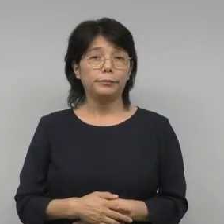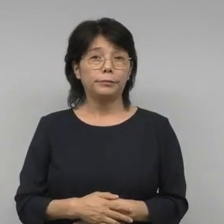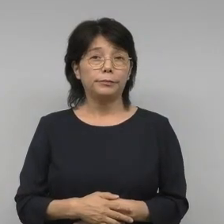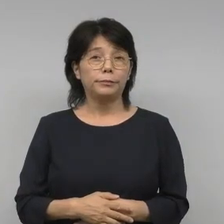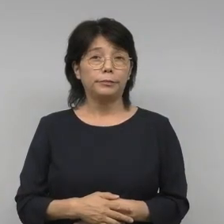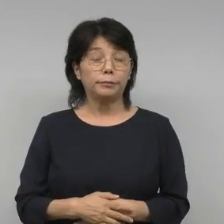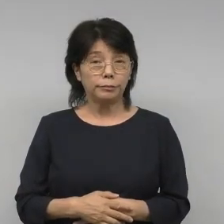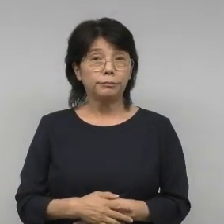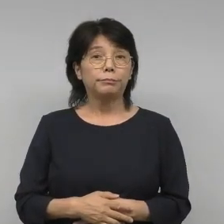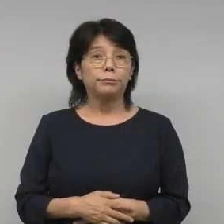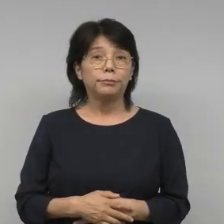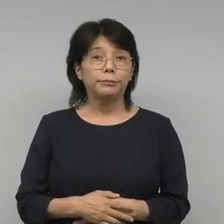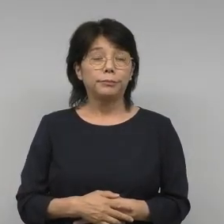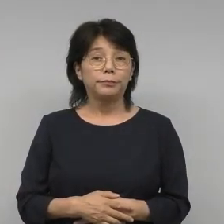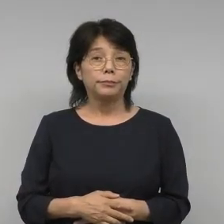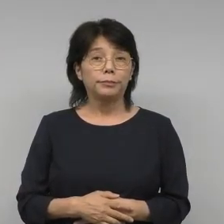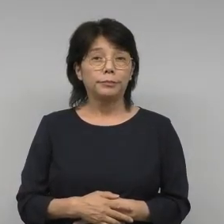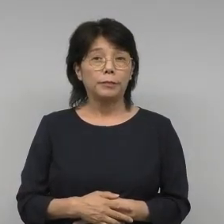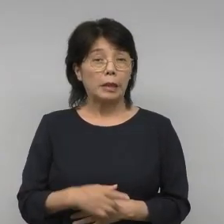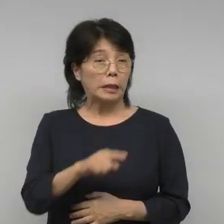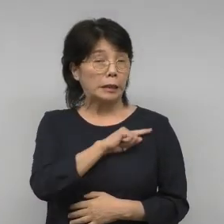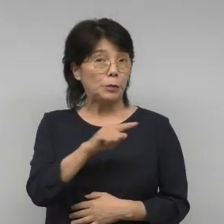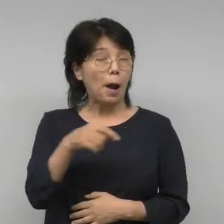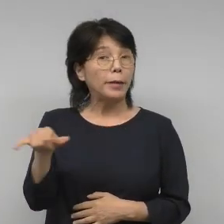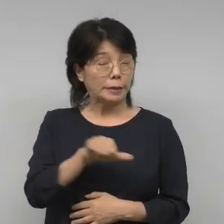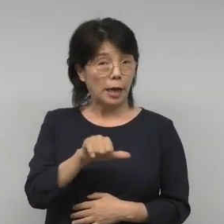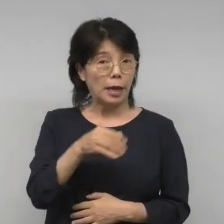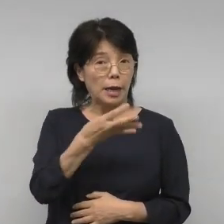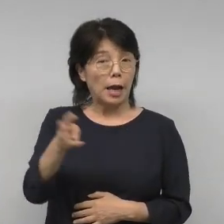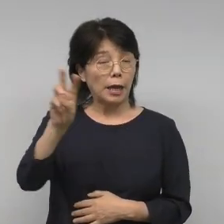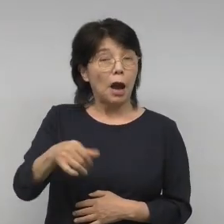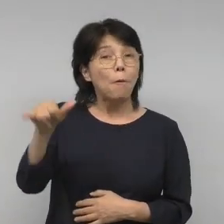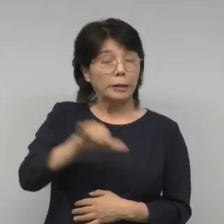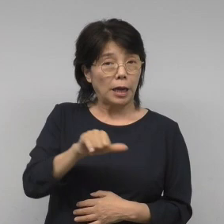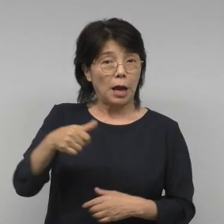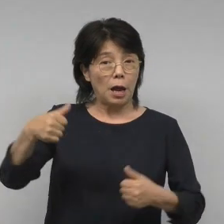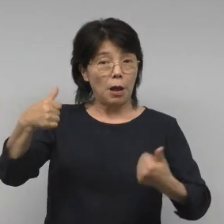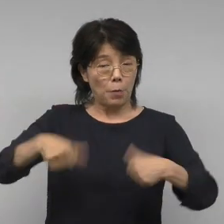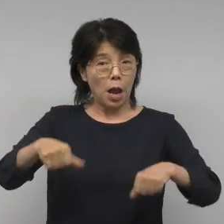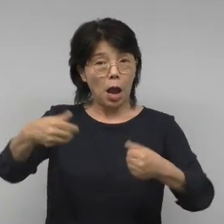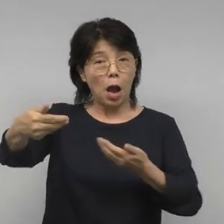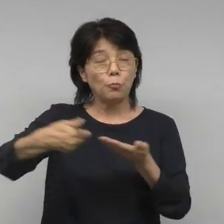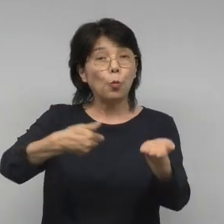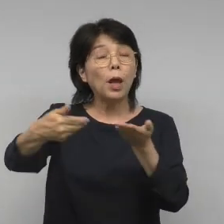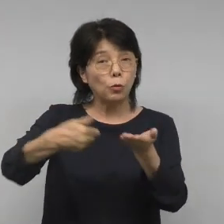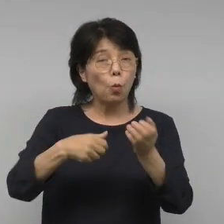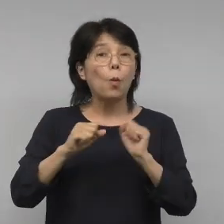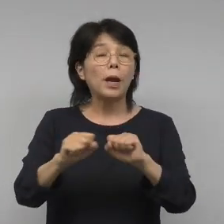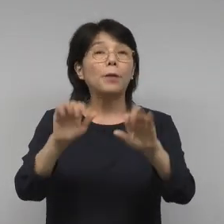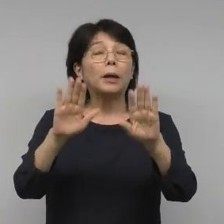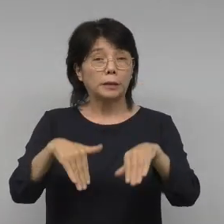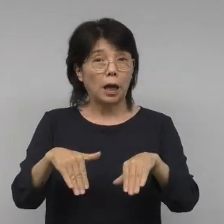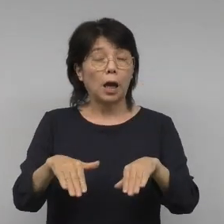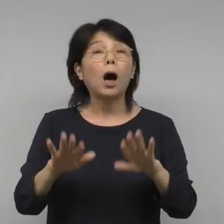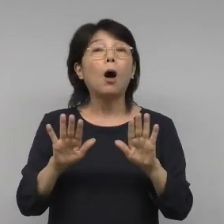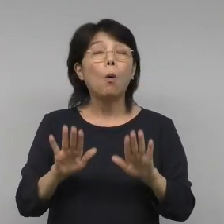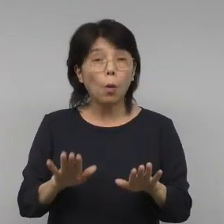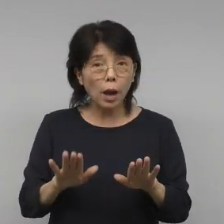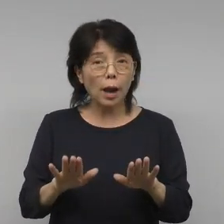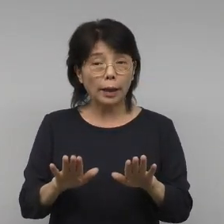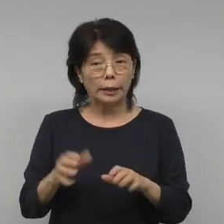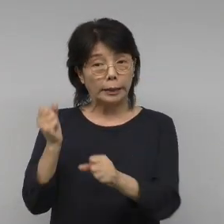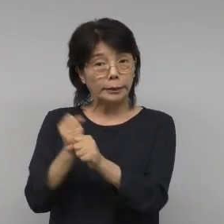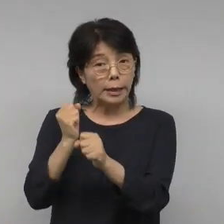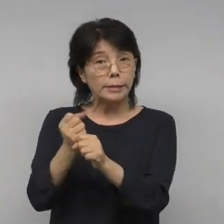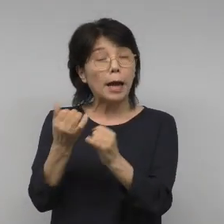そのような中で、一番地におけます掛け合わせフェアトレードを行ってみましたので、今回生産